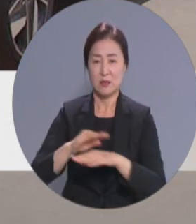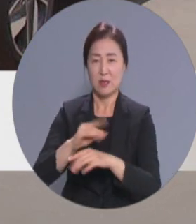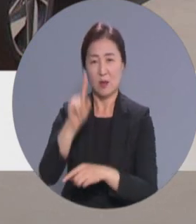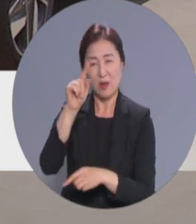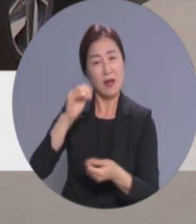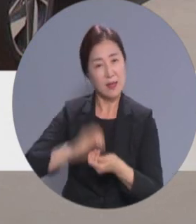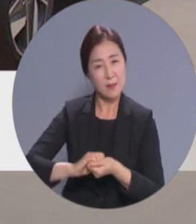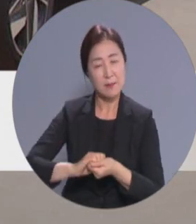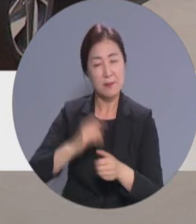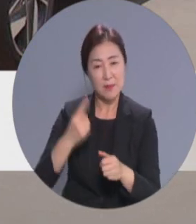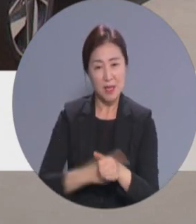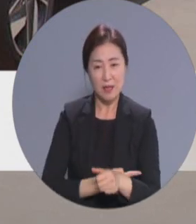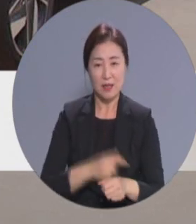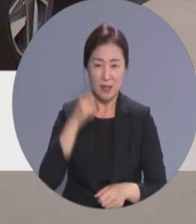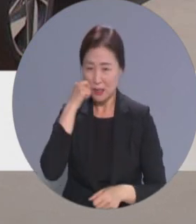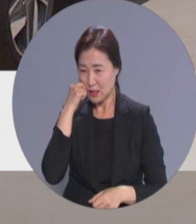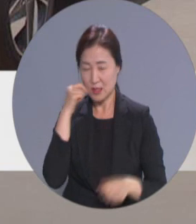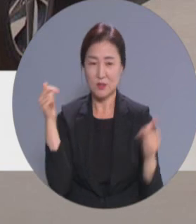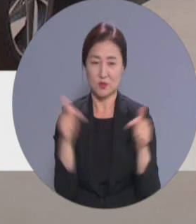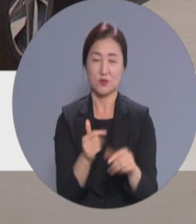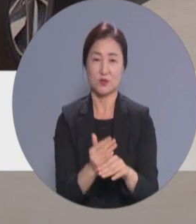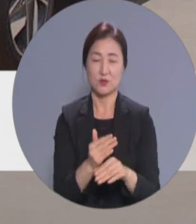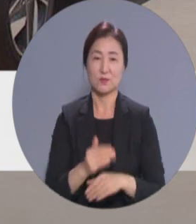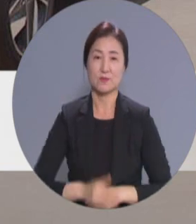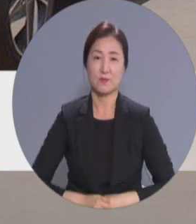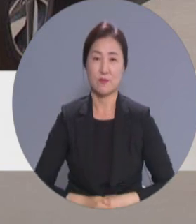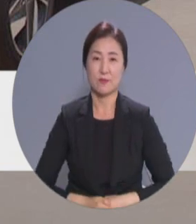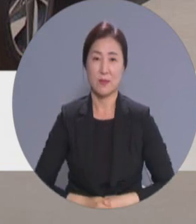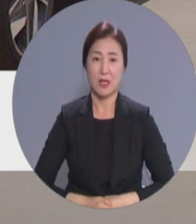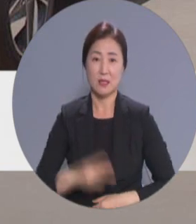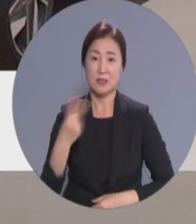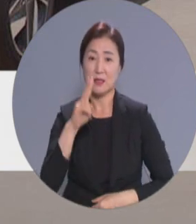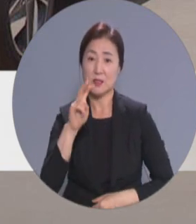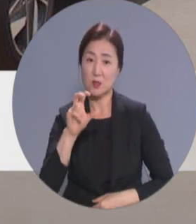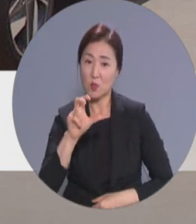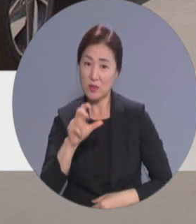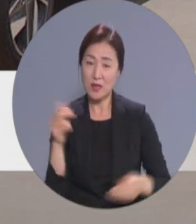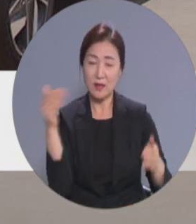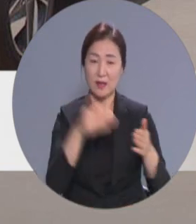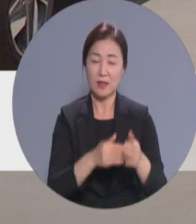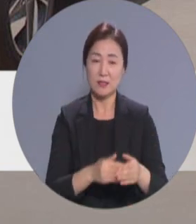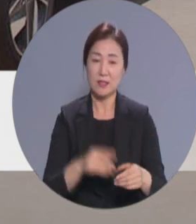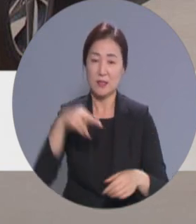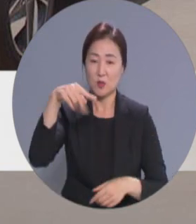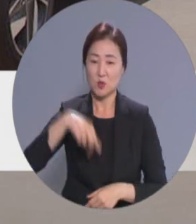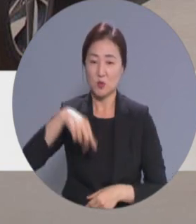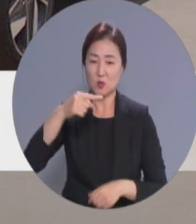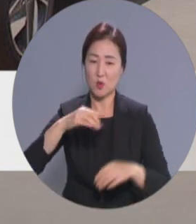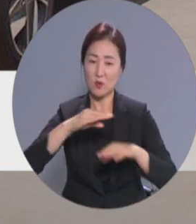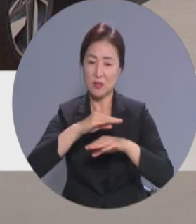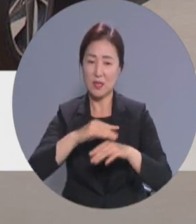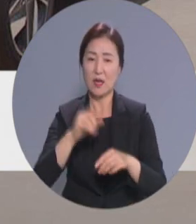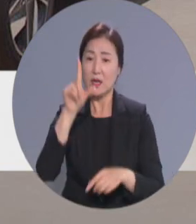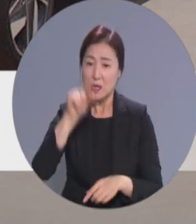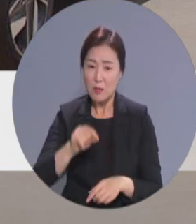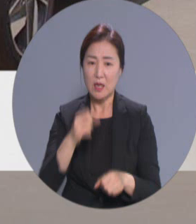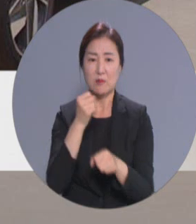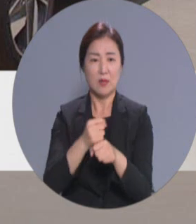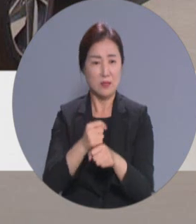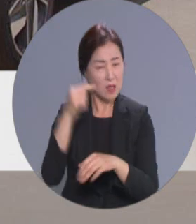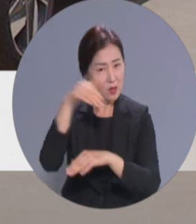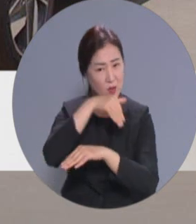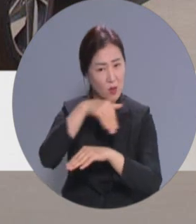요인이 맞물리면서 인기가 시들해진 건데요. 2025년까지 수소차 1만 대를 보급하겠다는